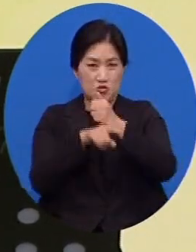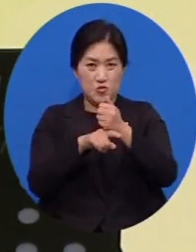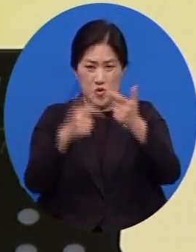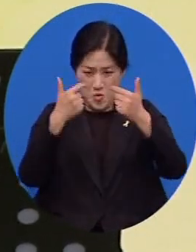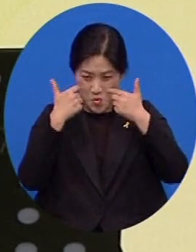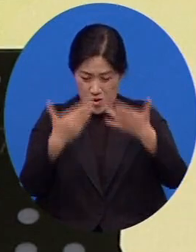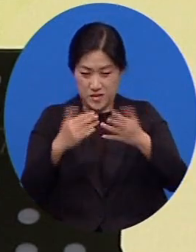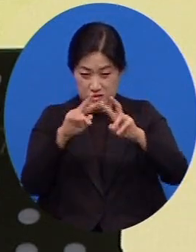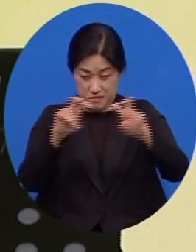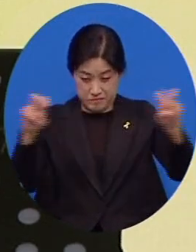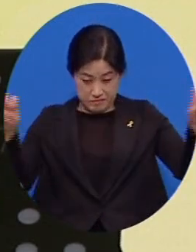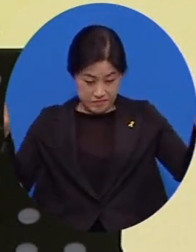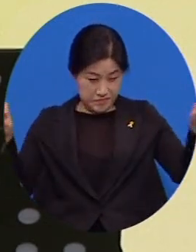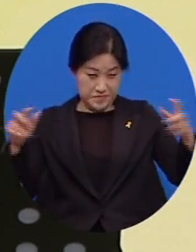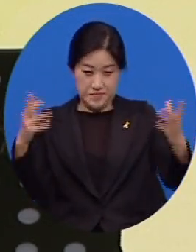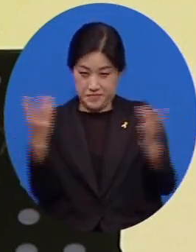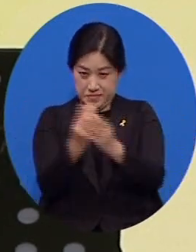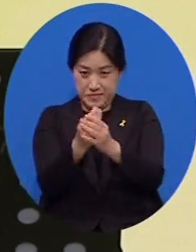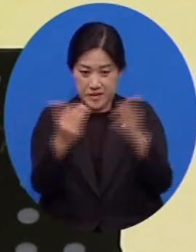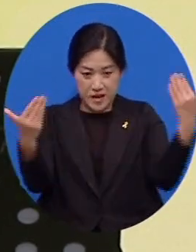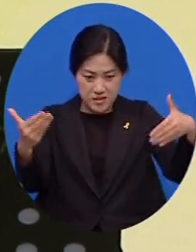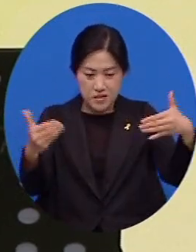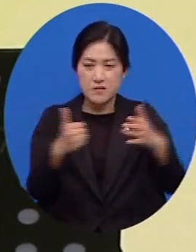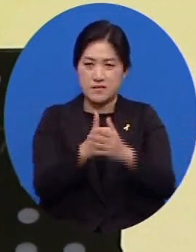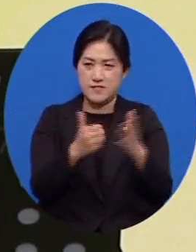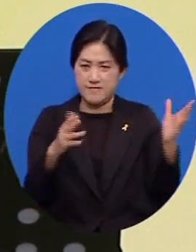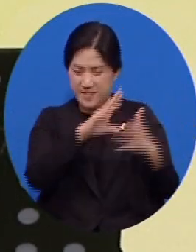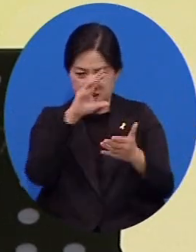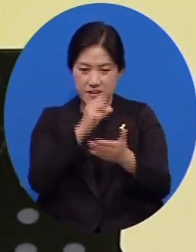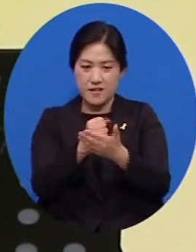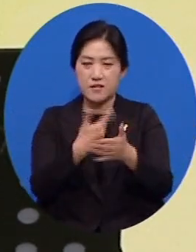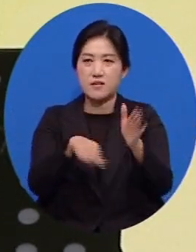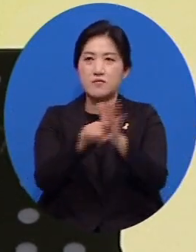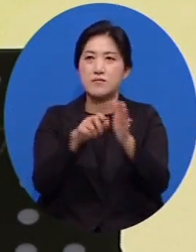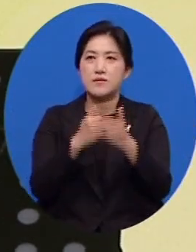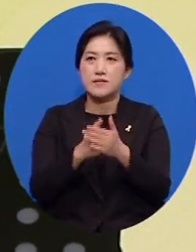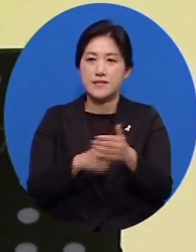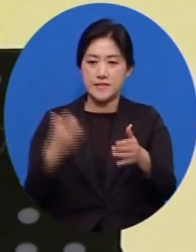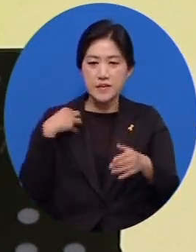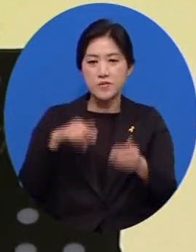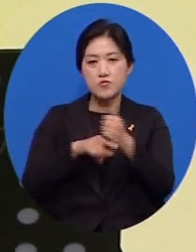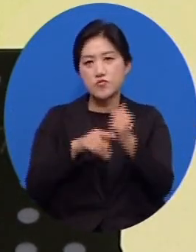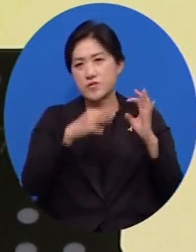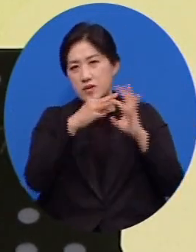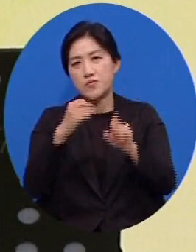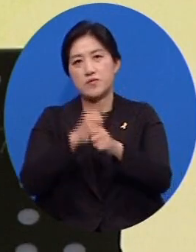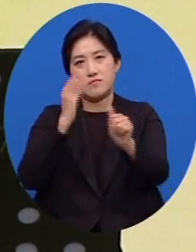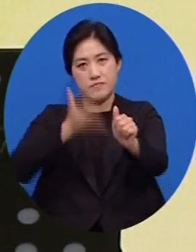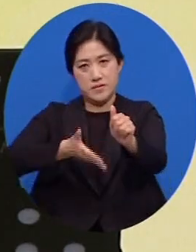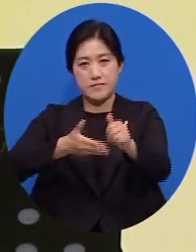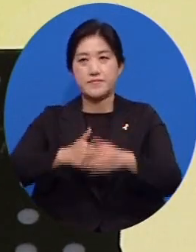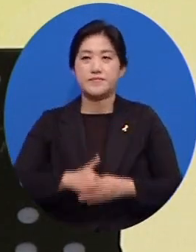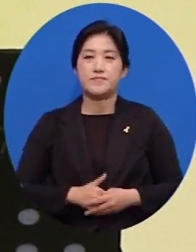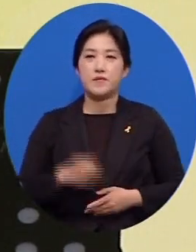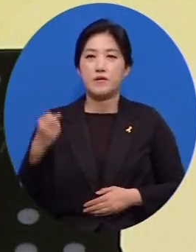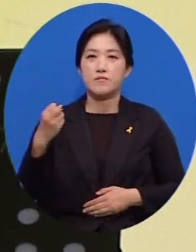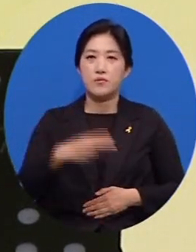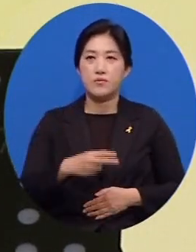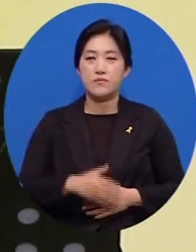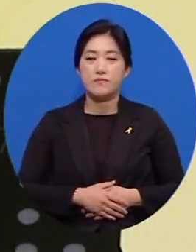온전히 밝힐 때까지 책임지고 수사와 조사를 계속할 것을 요청합니다.